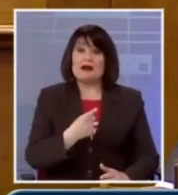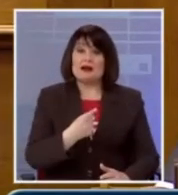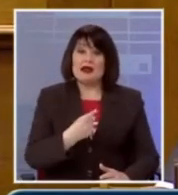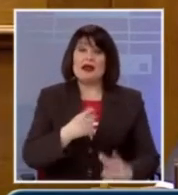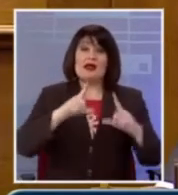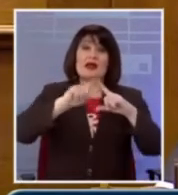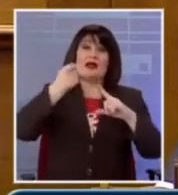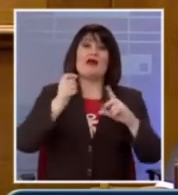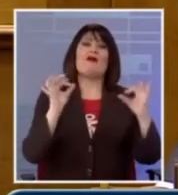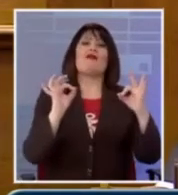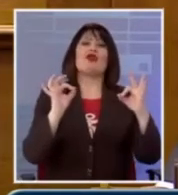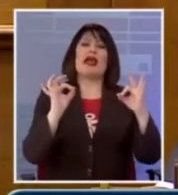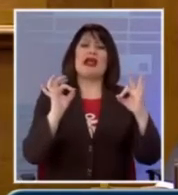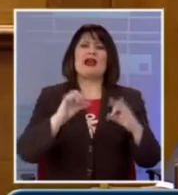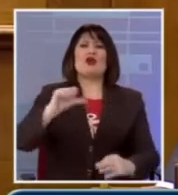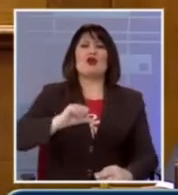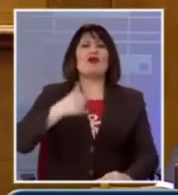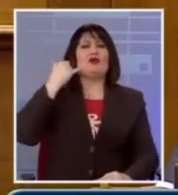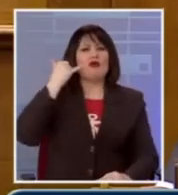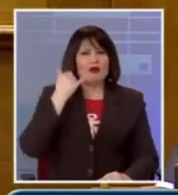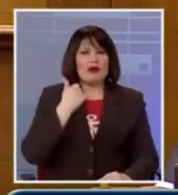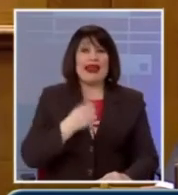ρεύμα, φωταέριο, ίδρυυση και τηλεπικοινωνίες